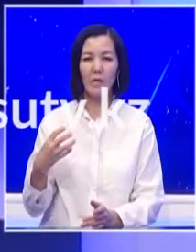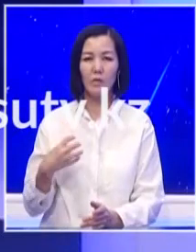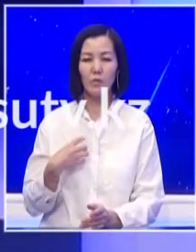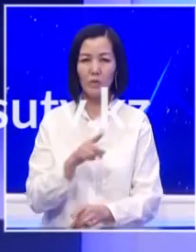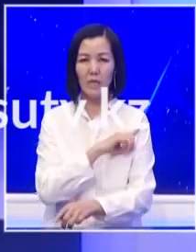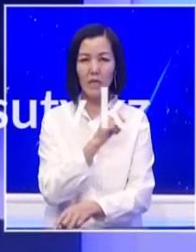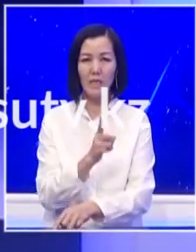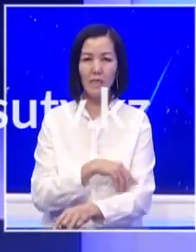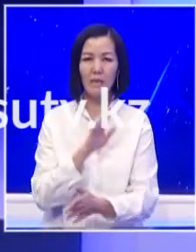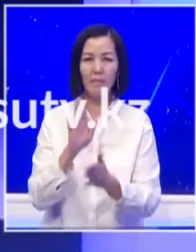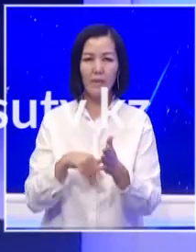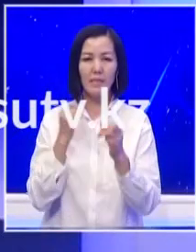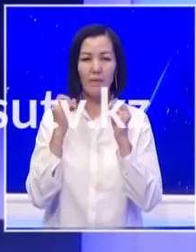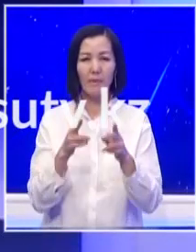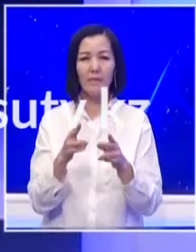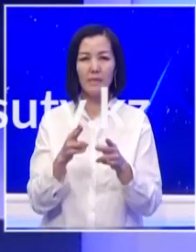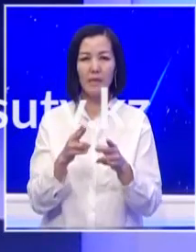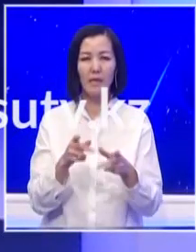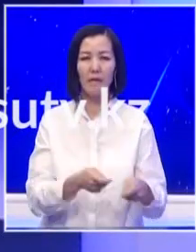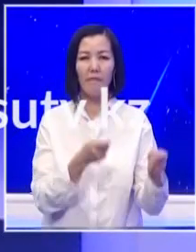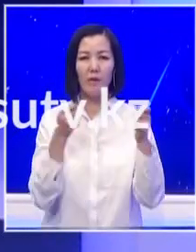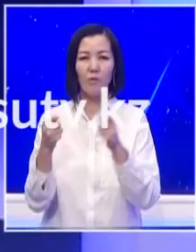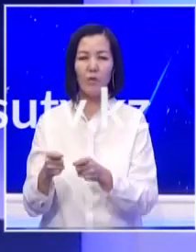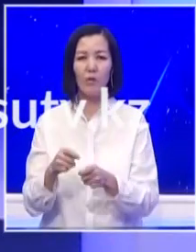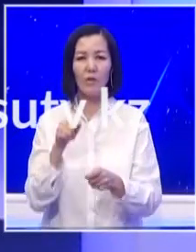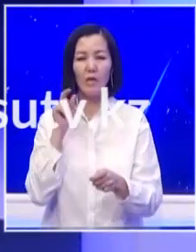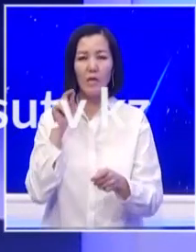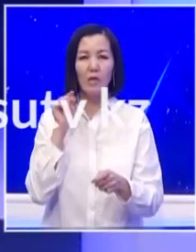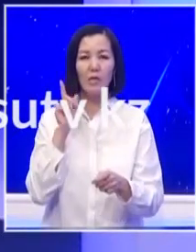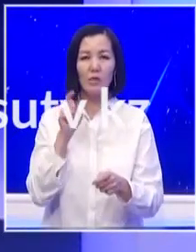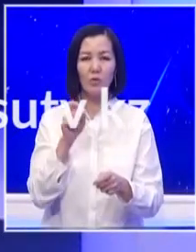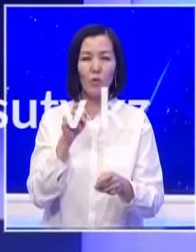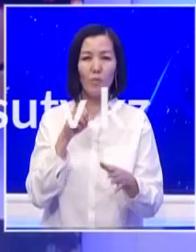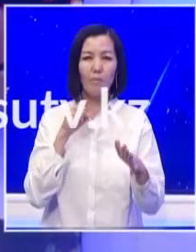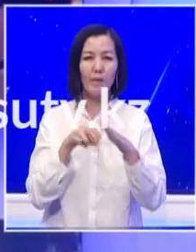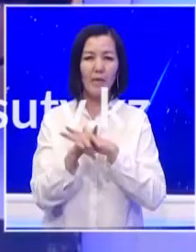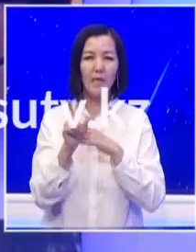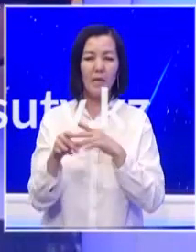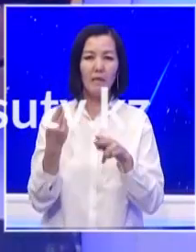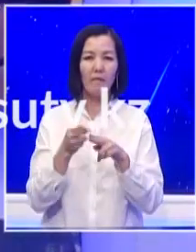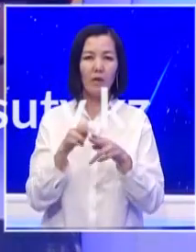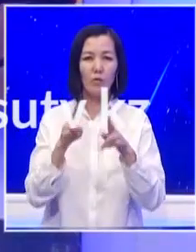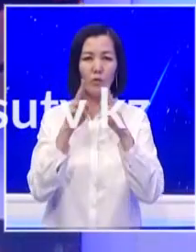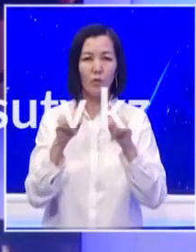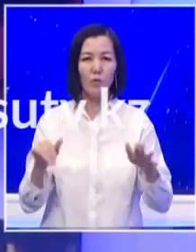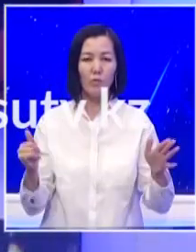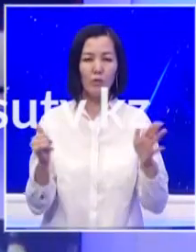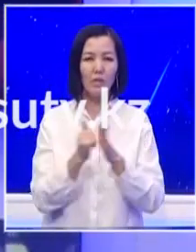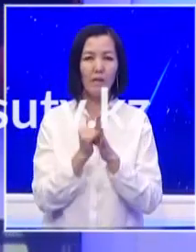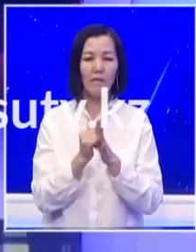Французские силы безопасности эвакуировали сотни мигрантов, которые установили более 300 палаток на площади республики в